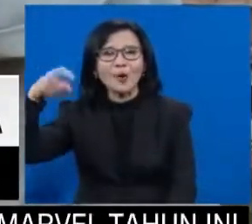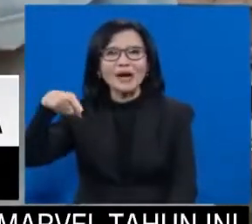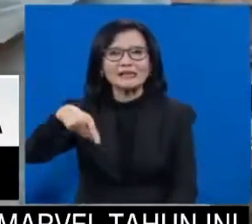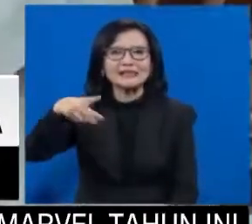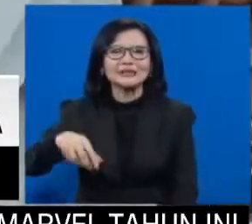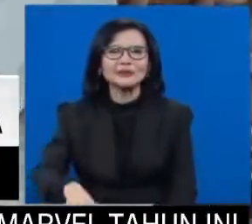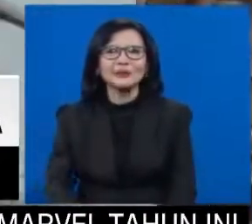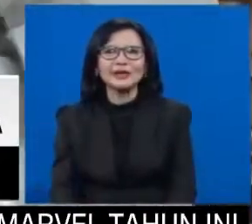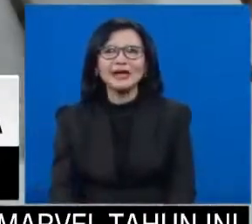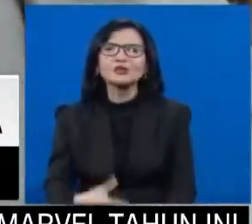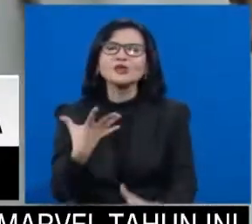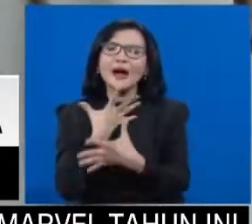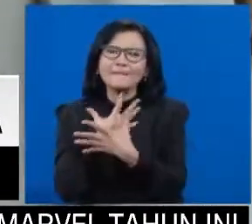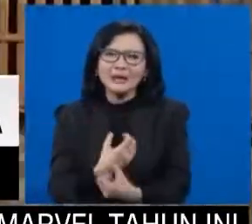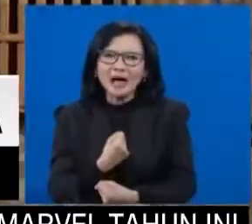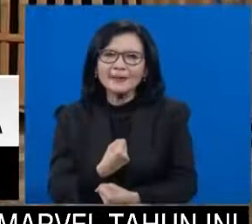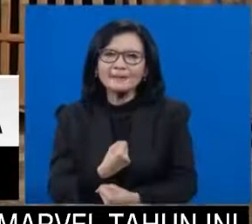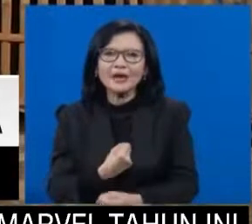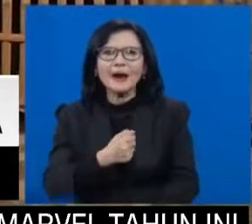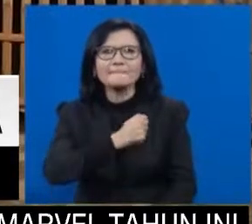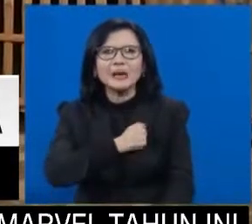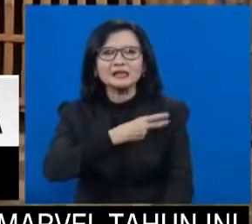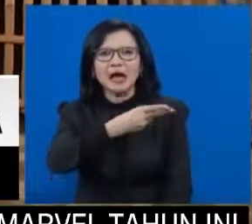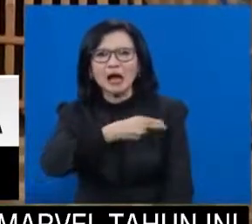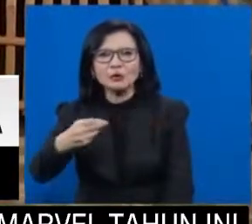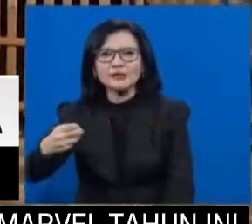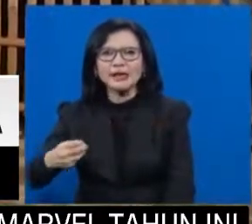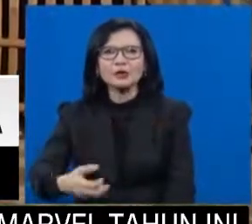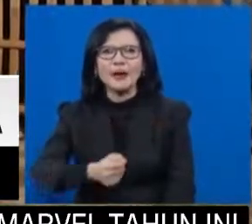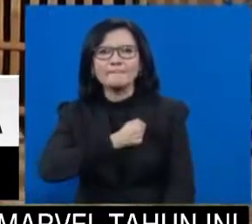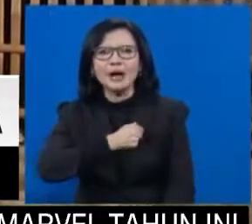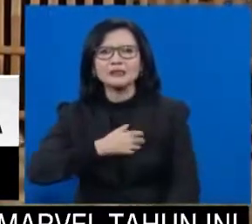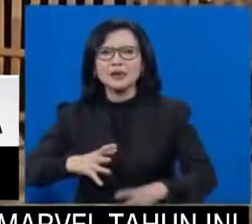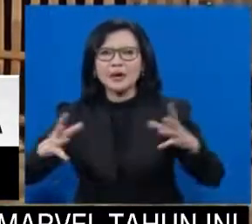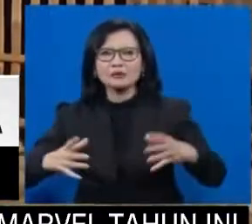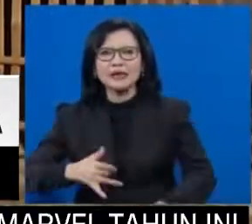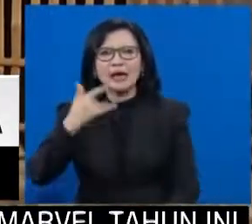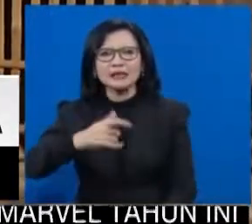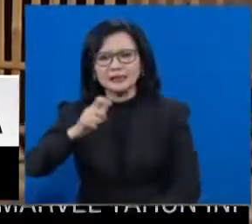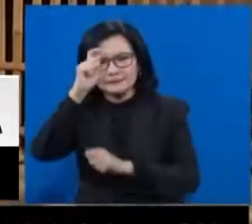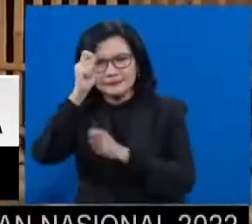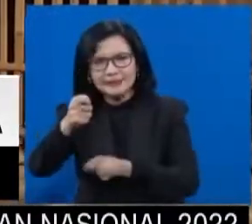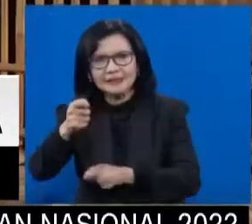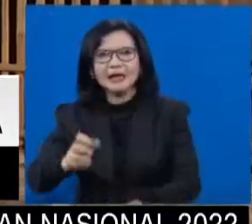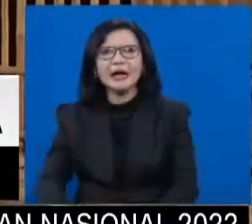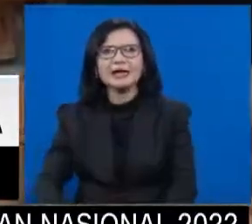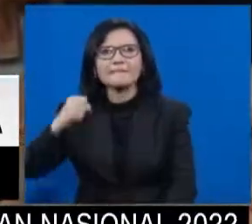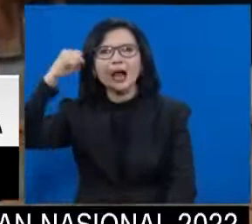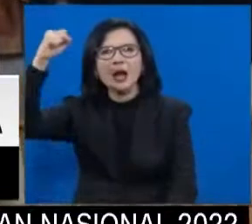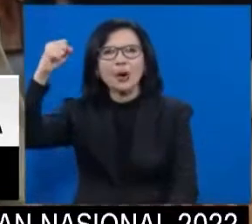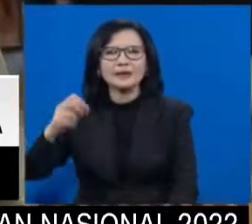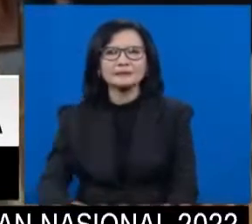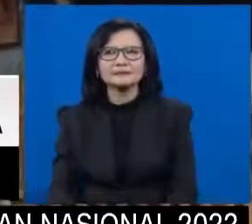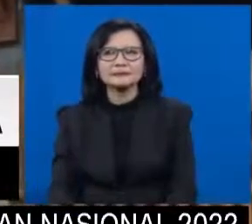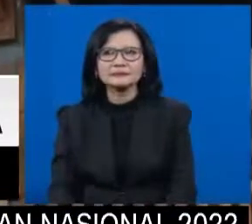Abah Aran terus berharap agar bangsa Indonesia bisa menjadi bangsa yang besar dengan tetap menghargai jasa para pahlawannya.